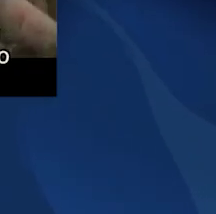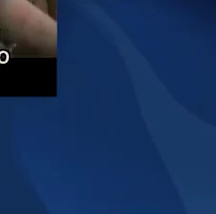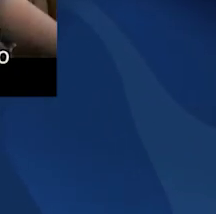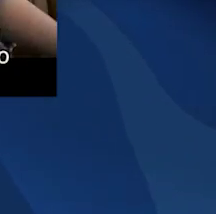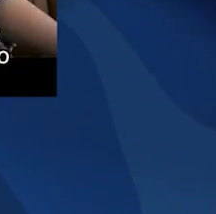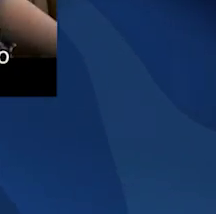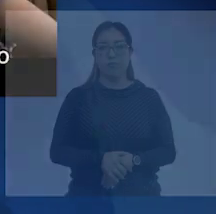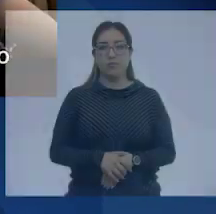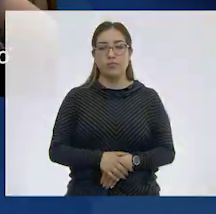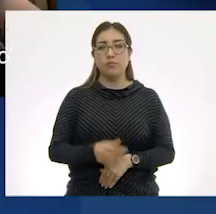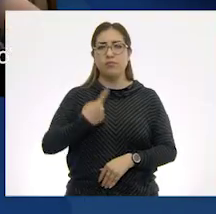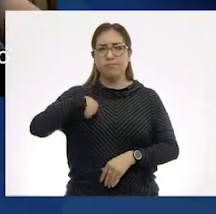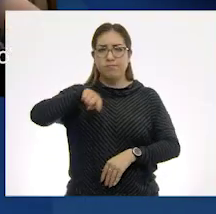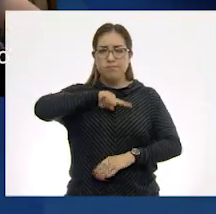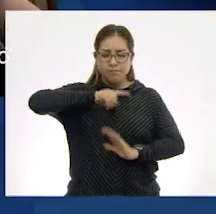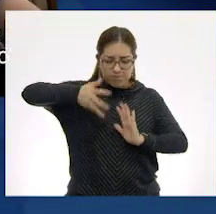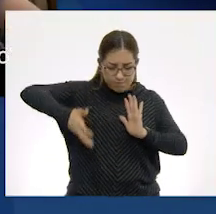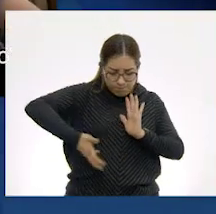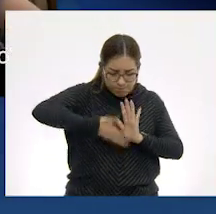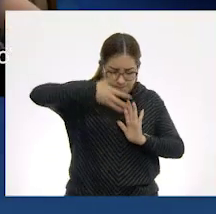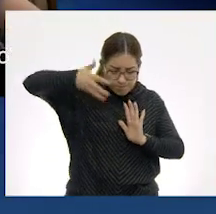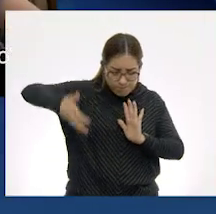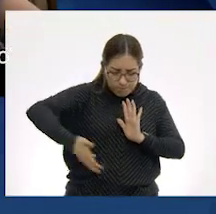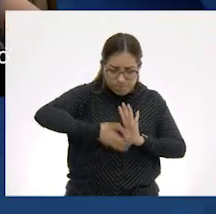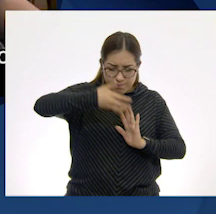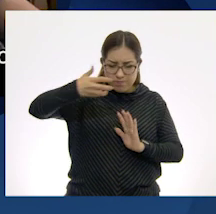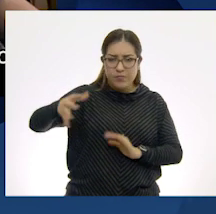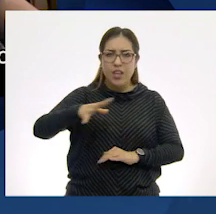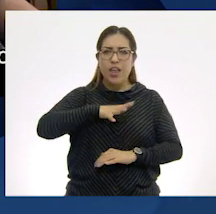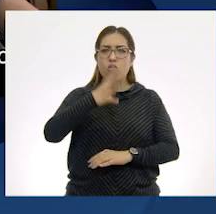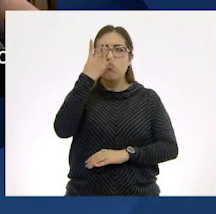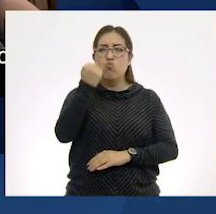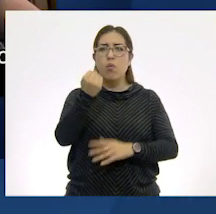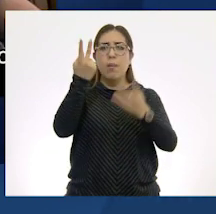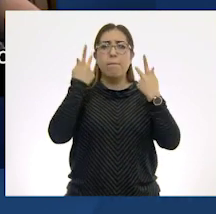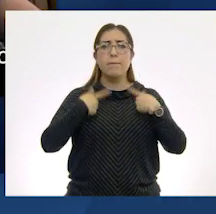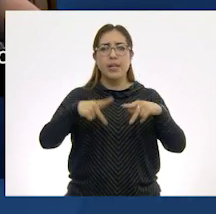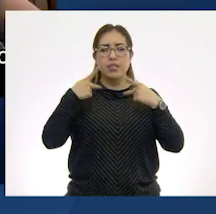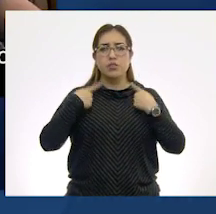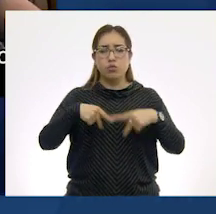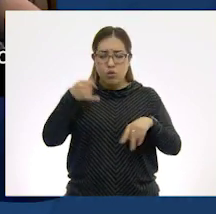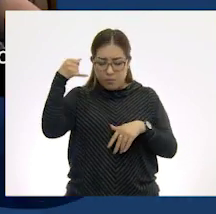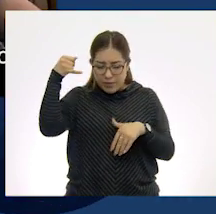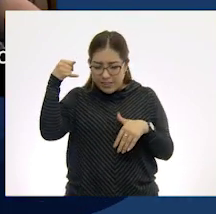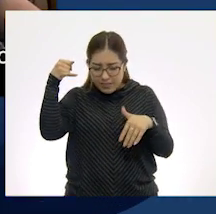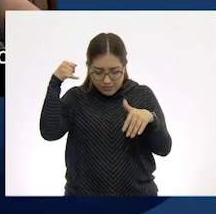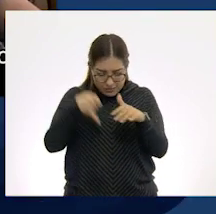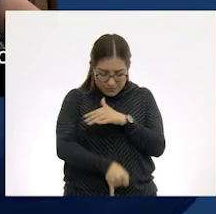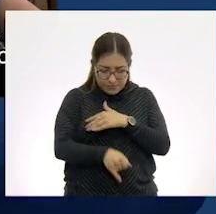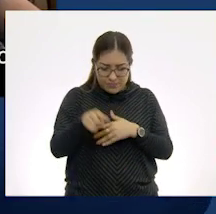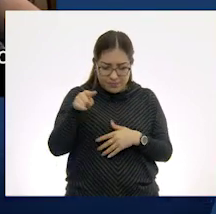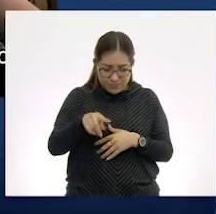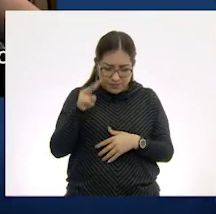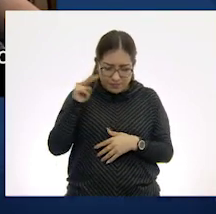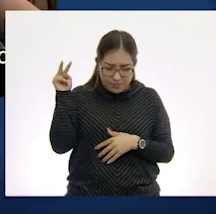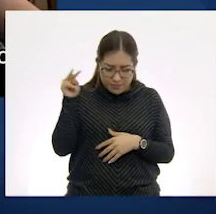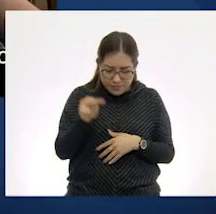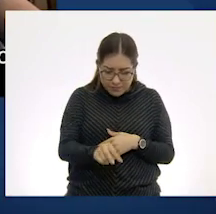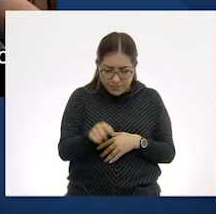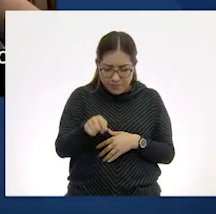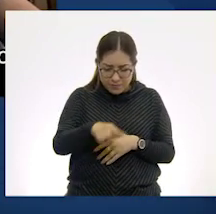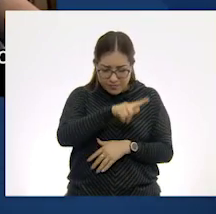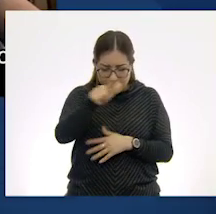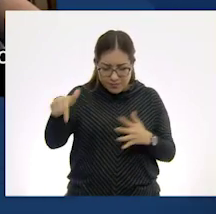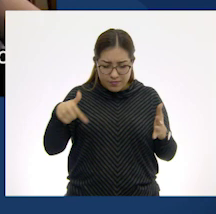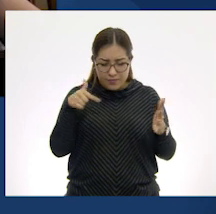当时我们打井，9个人打井，4个人在井下，打到70年3月29号